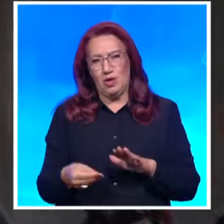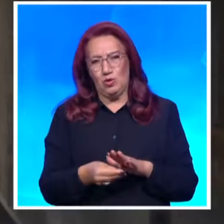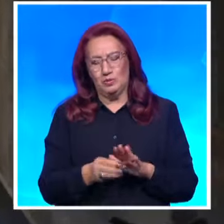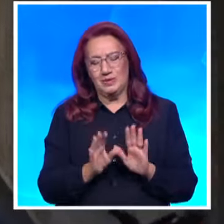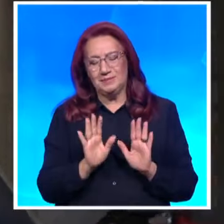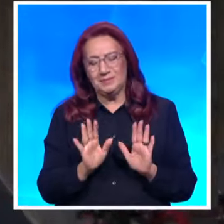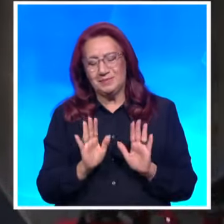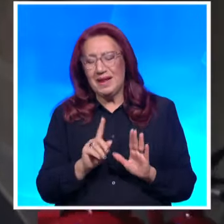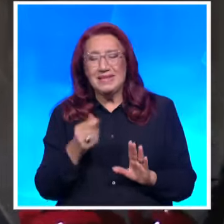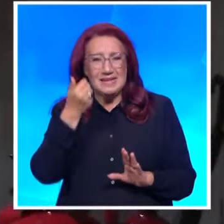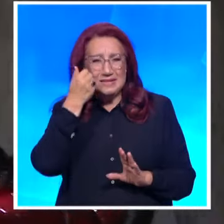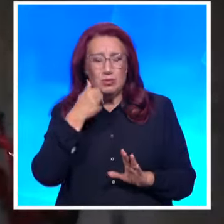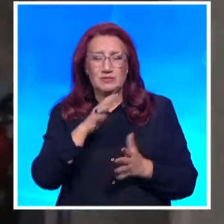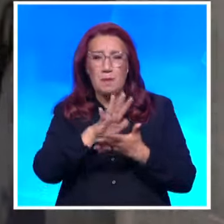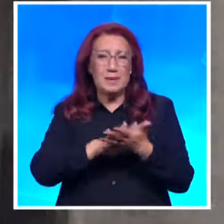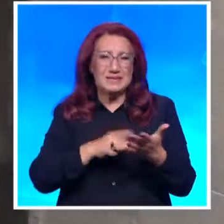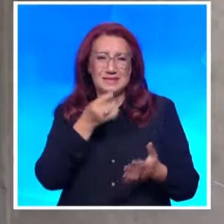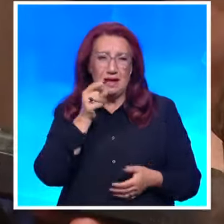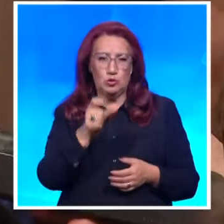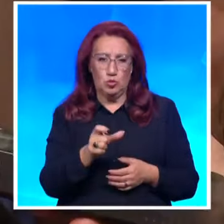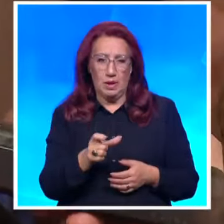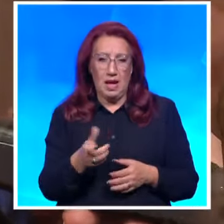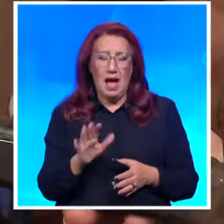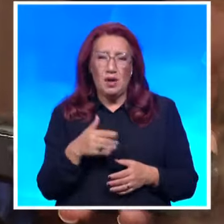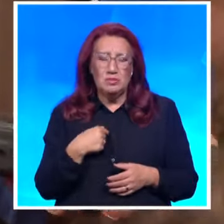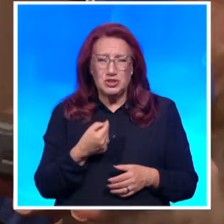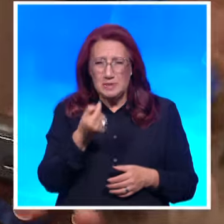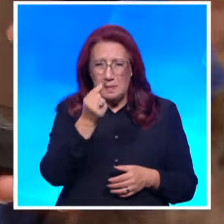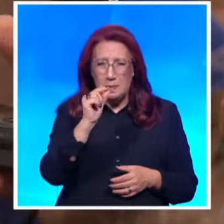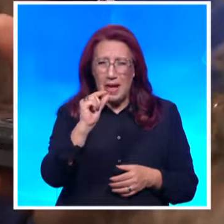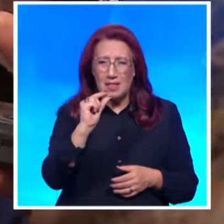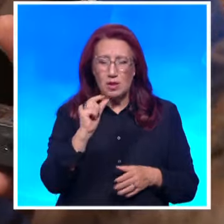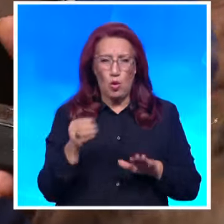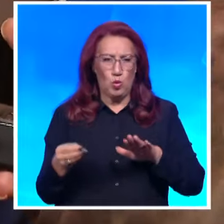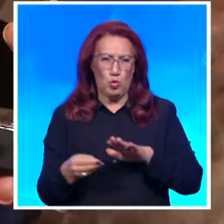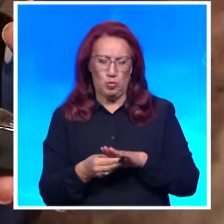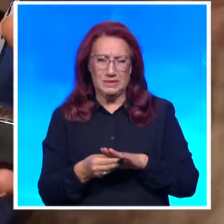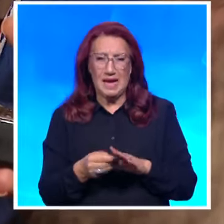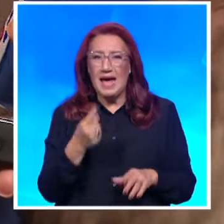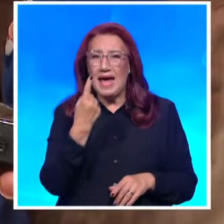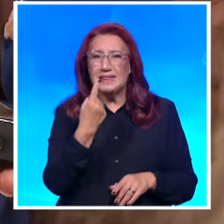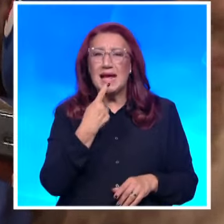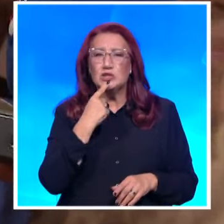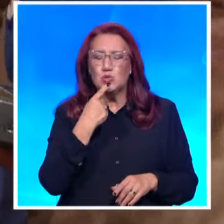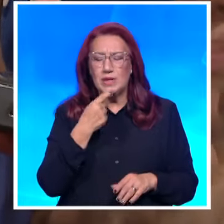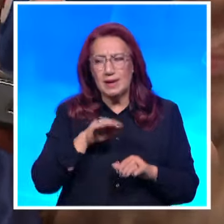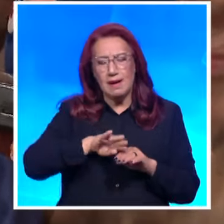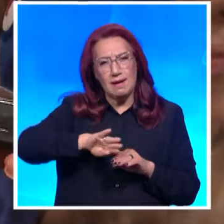думи, но ако имаше 1 грам корупция, ако имаше 1 стотинка, която е отишла